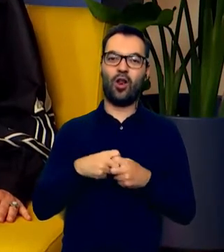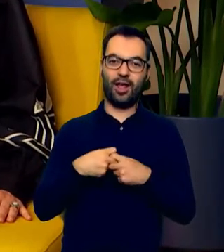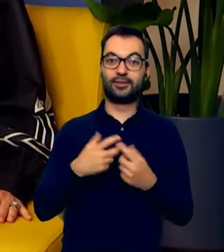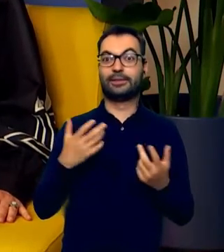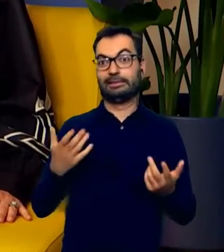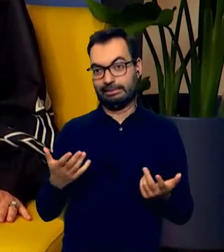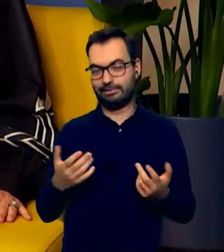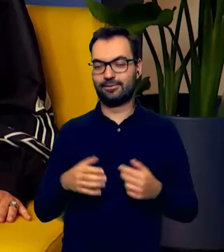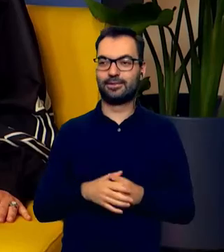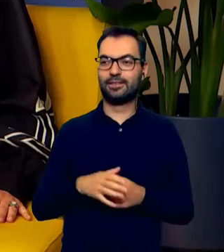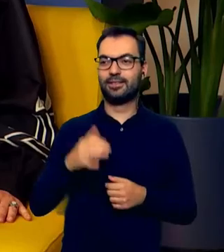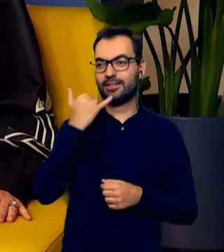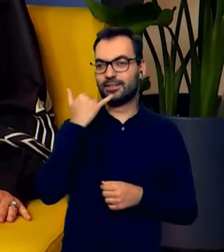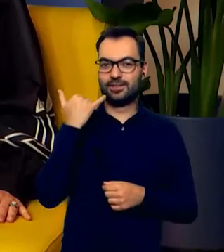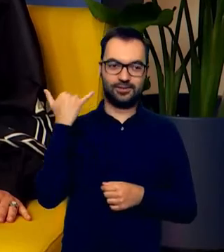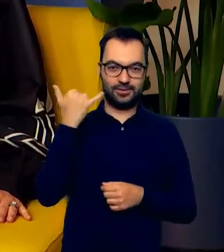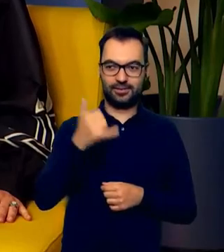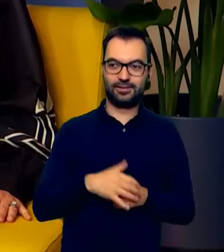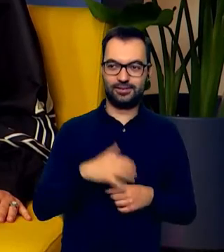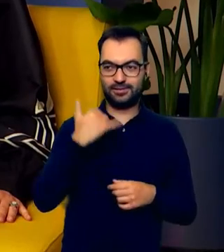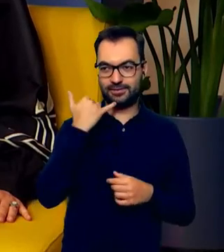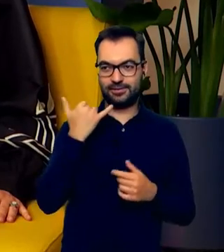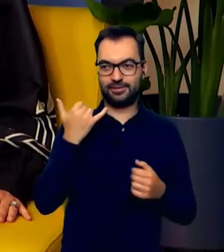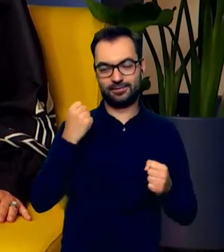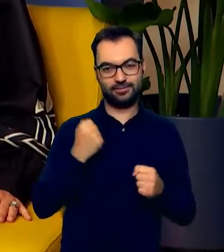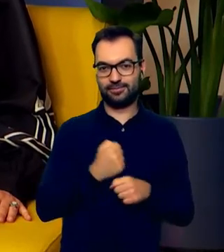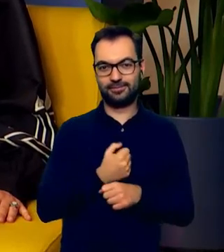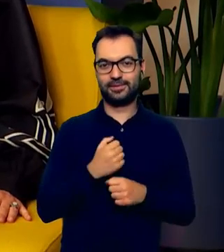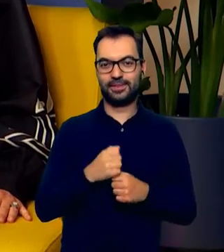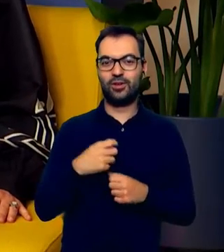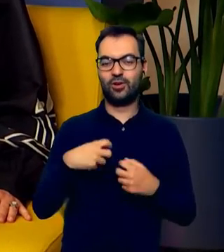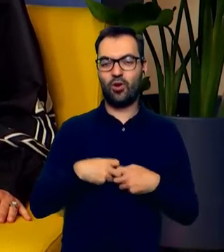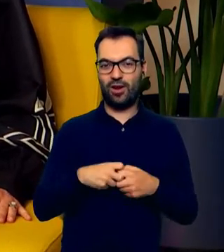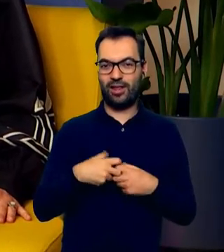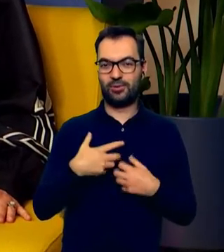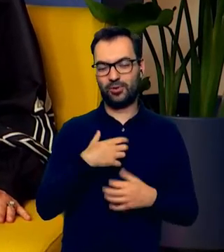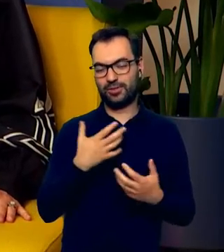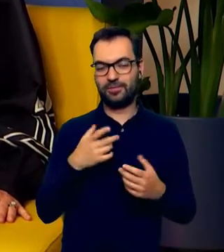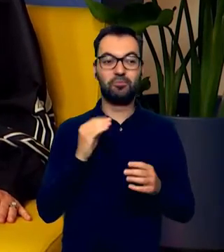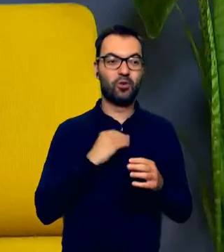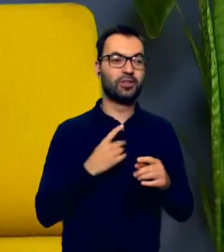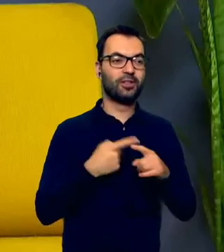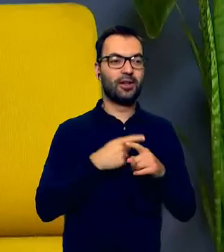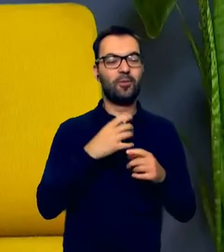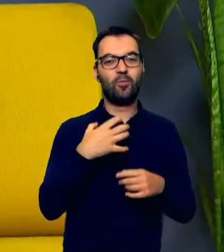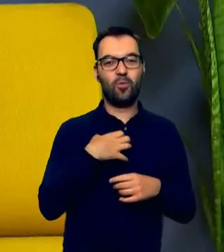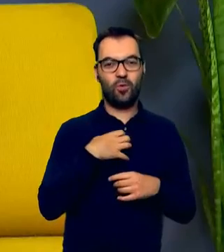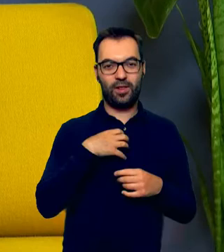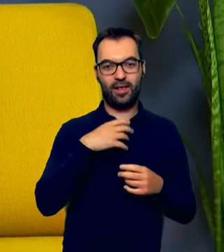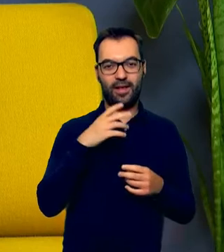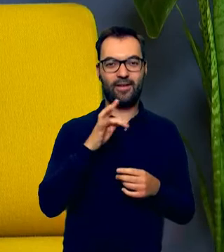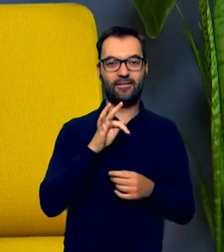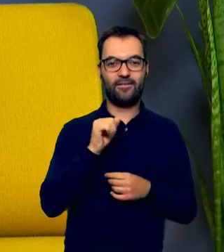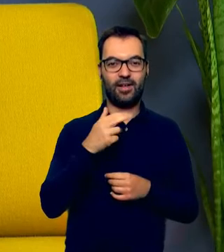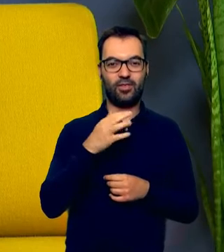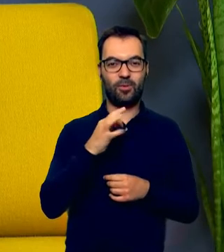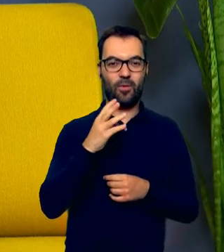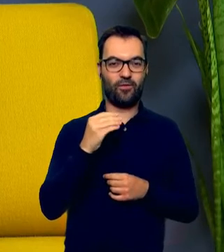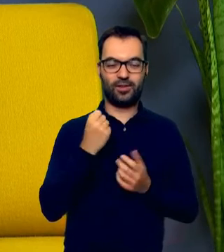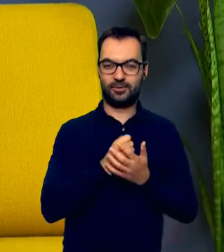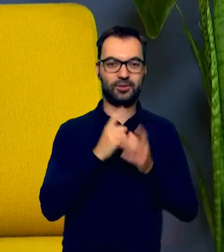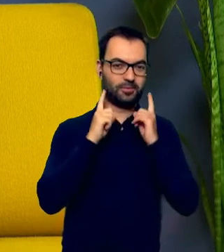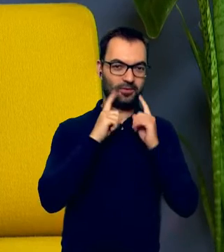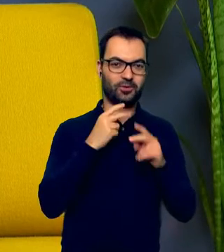kolana. I dzwonicie to wtedy... na przykład tak. Kolano. Można też dodawać te bóle fantomowe, czyli to nie muszą być rzeczywiście stwierdzone